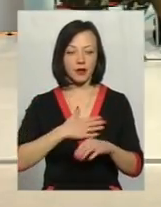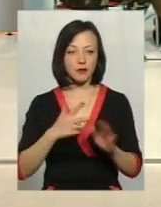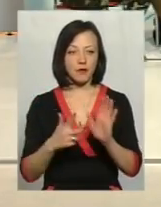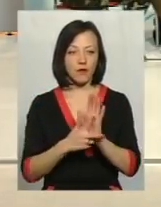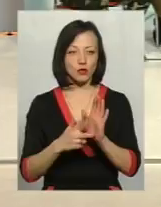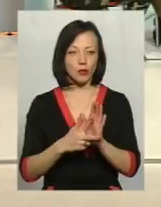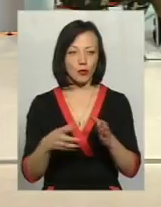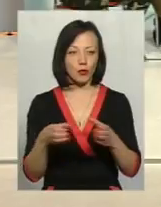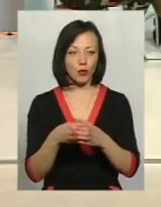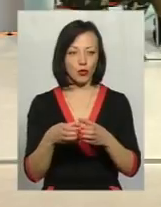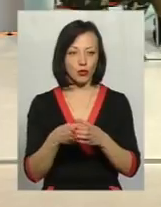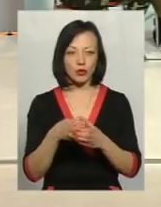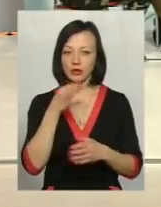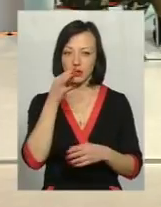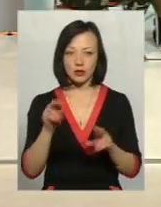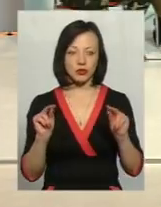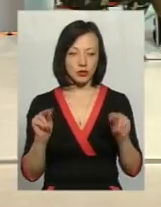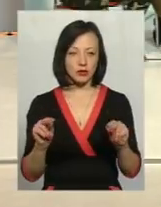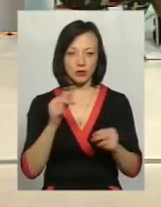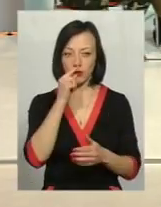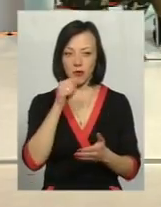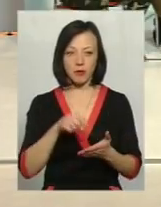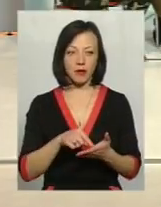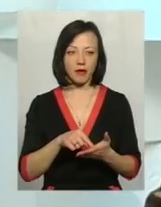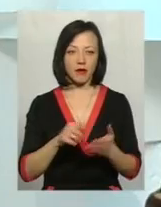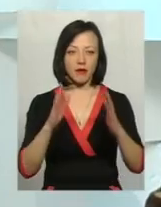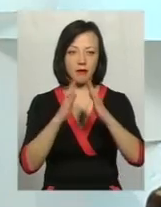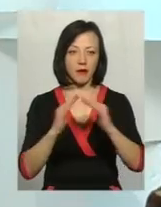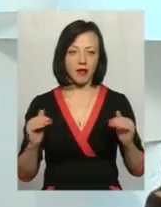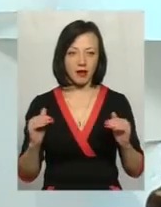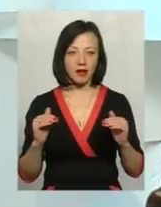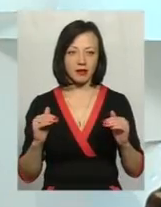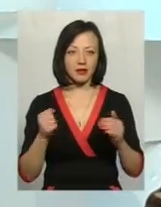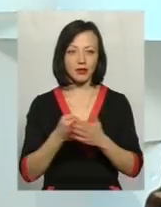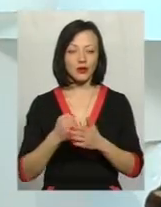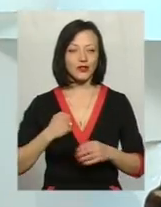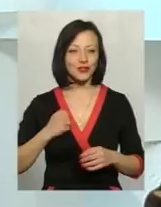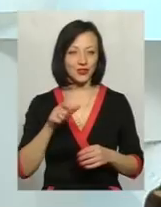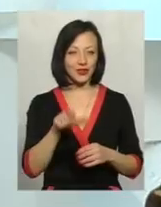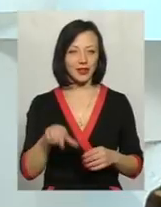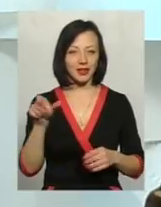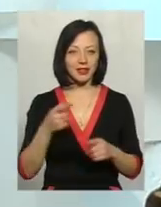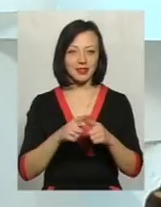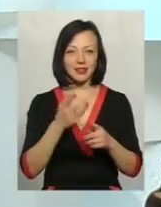полку. Я вам скажу відверто, попав в палатку туди до солдатів. Цей запах,